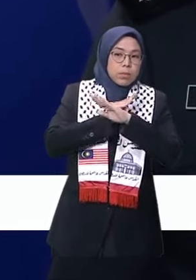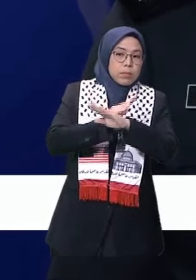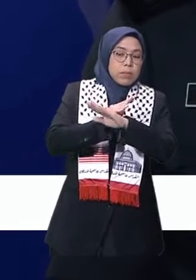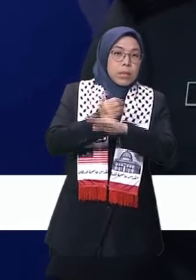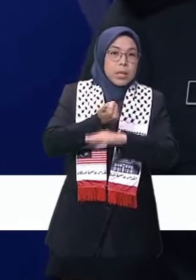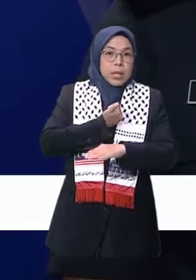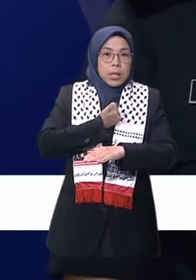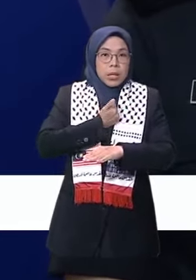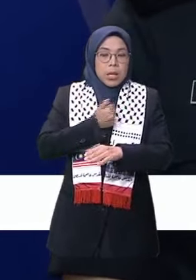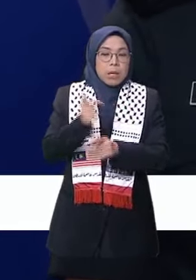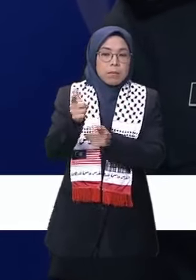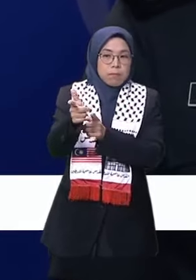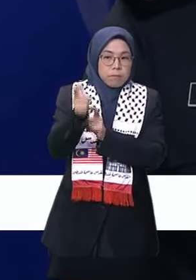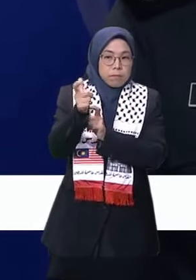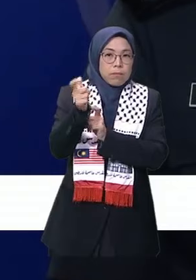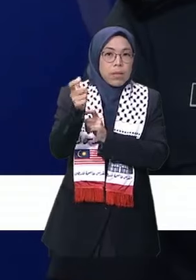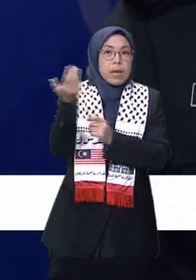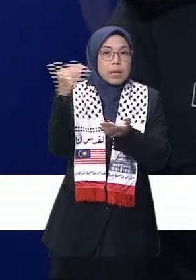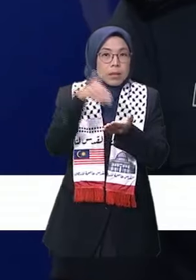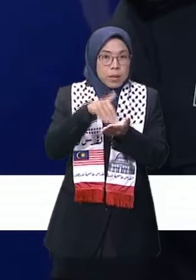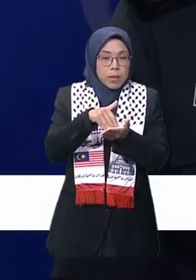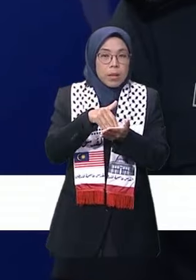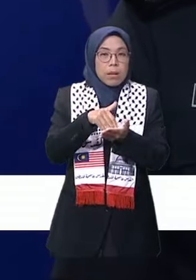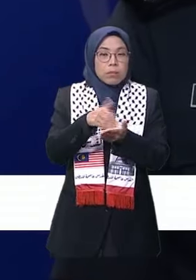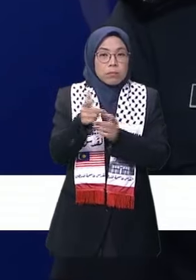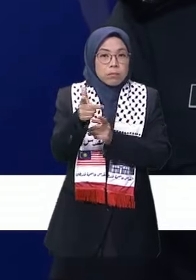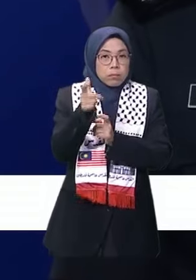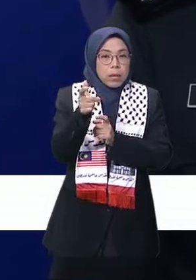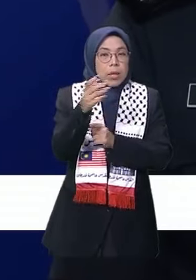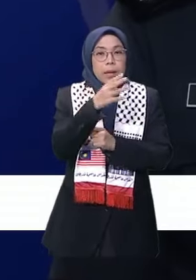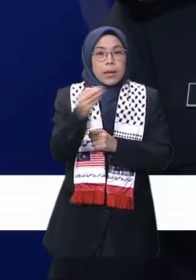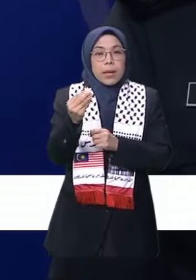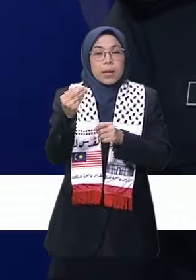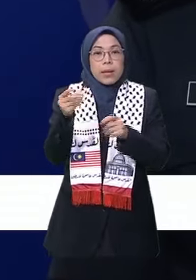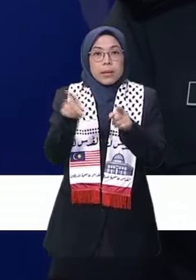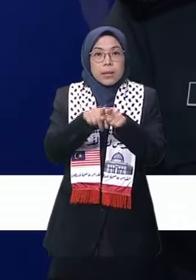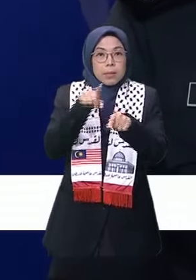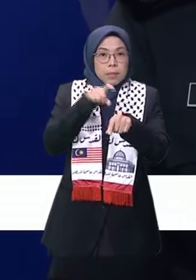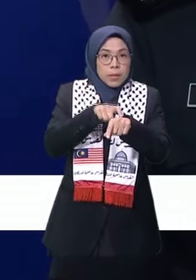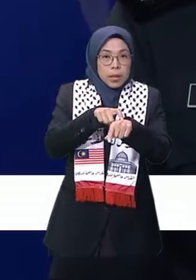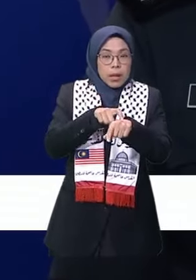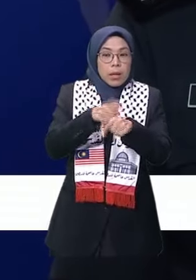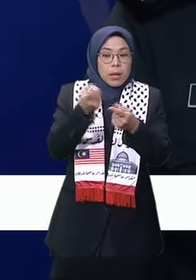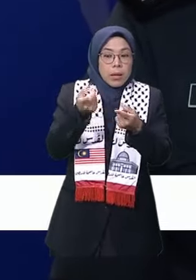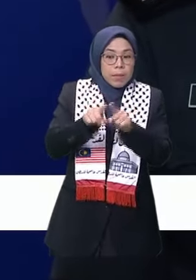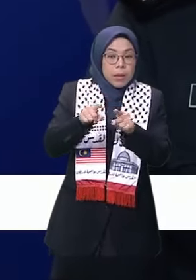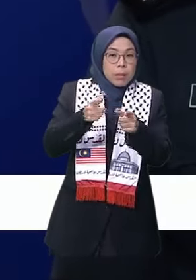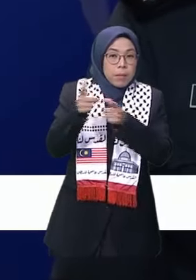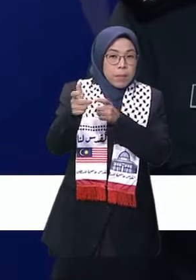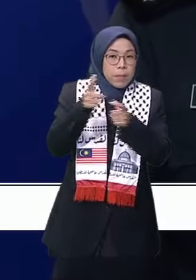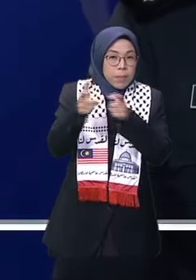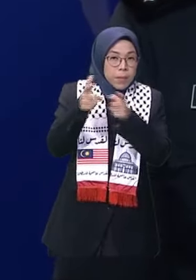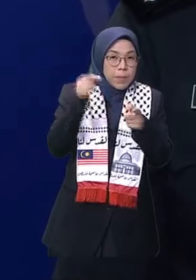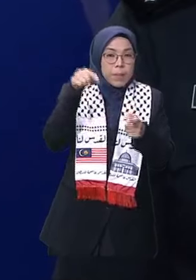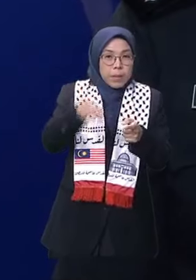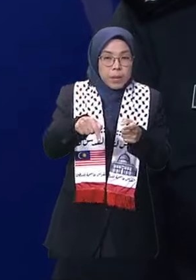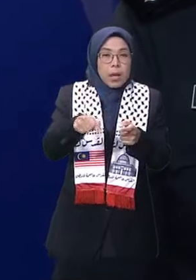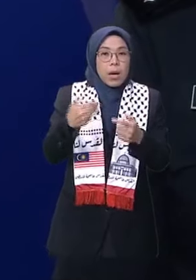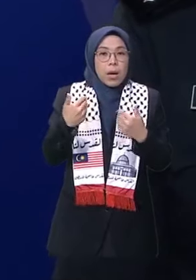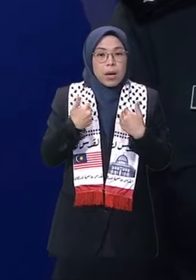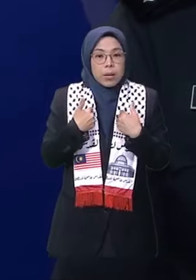diri membalas semula timbakan tersebut dan dalam kejadian tersebut